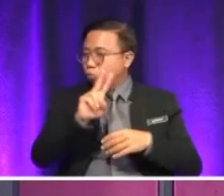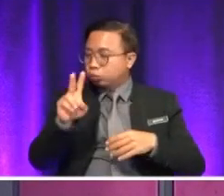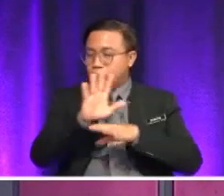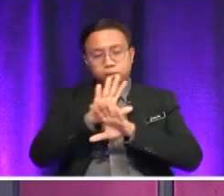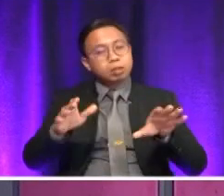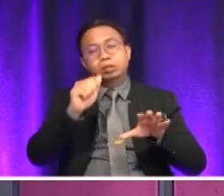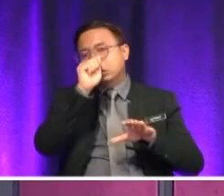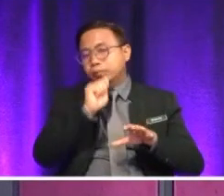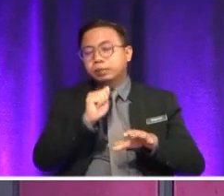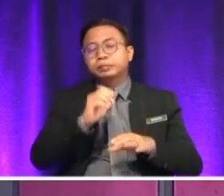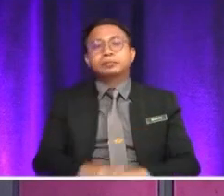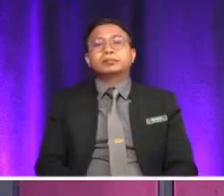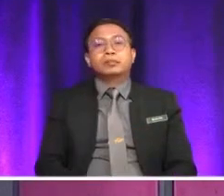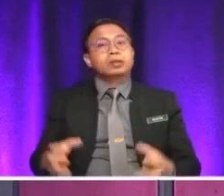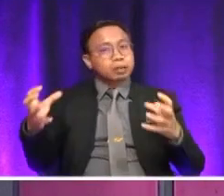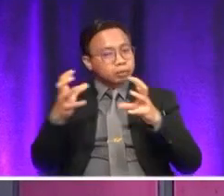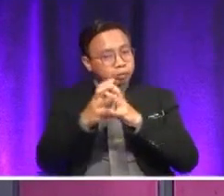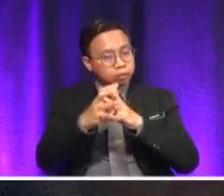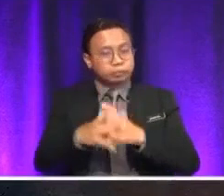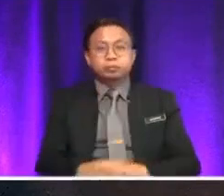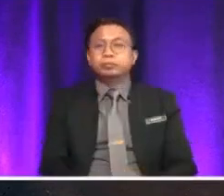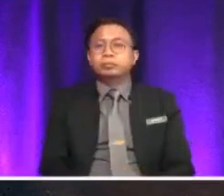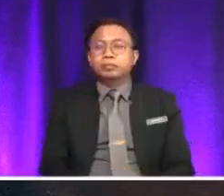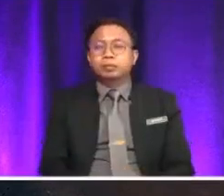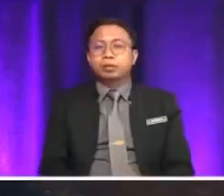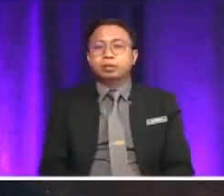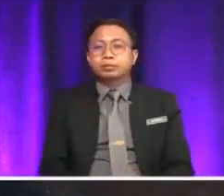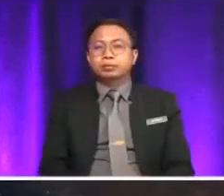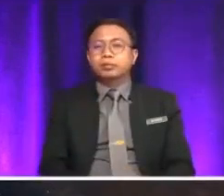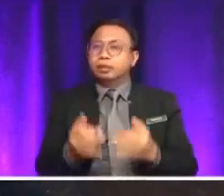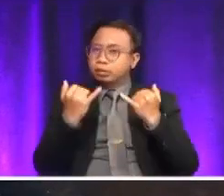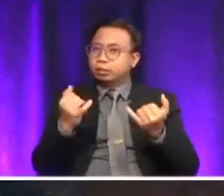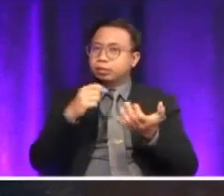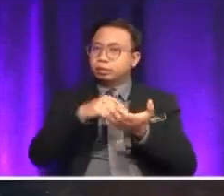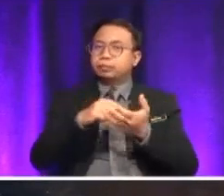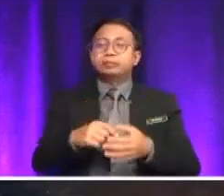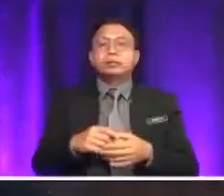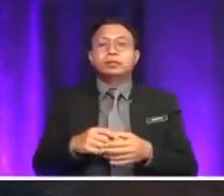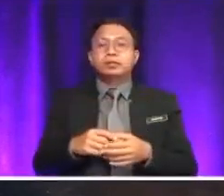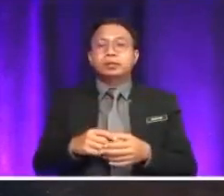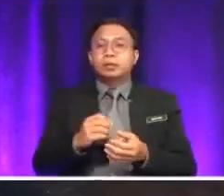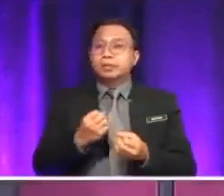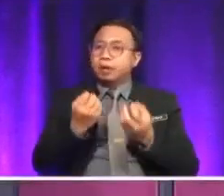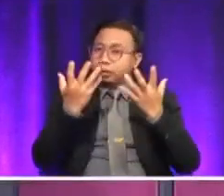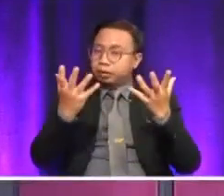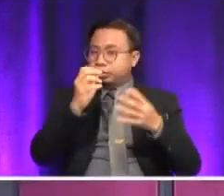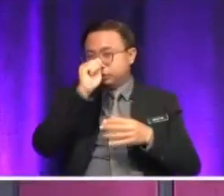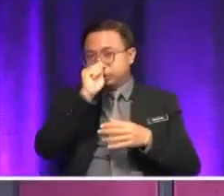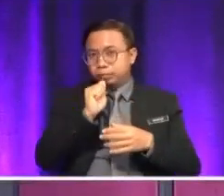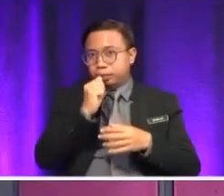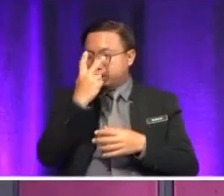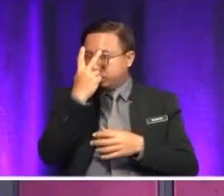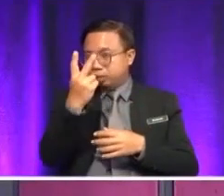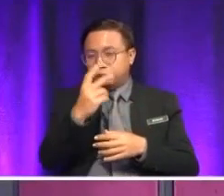meletup. Meletup. Bergabung meletup. Ya, okey, ha, so sekarang ni kalau boleh kena banyakkan bersabar, kita tengok, okey,